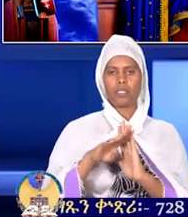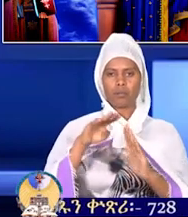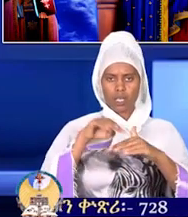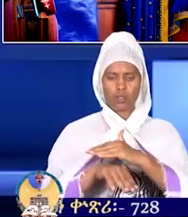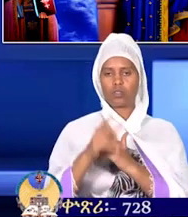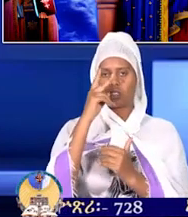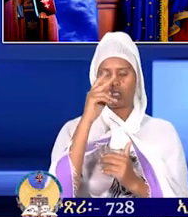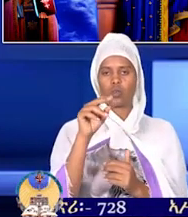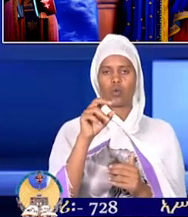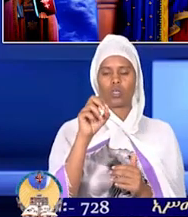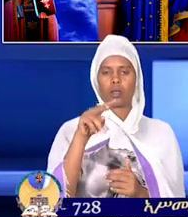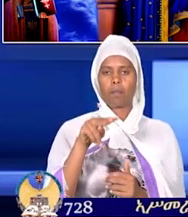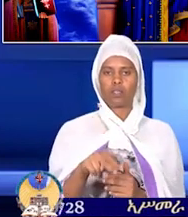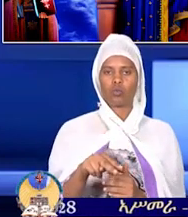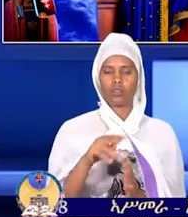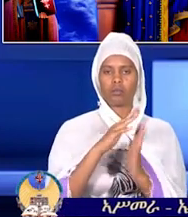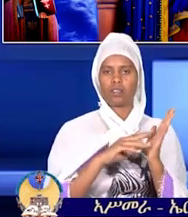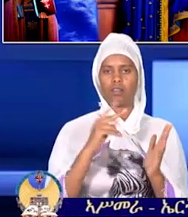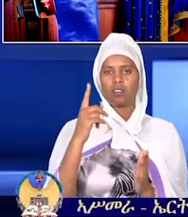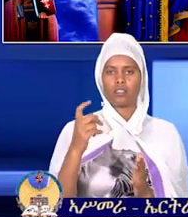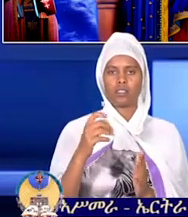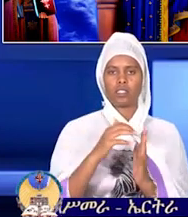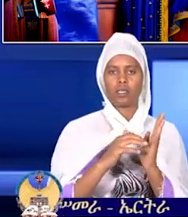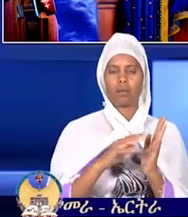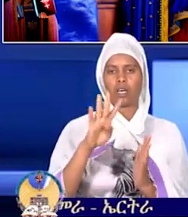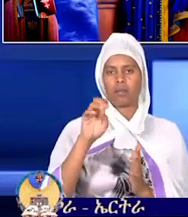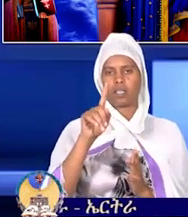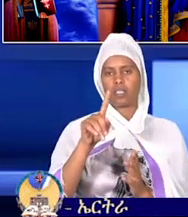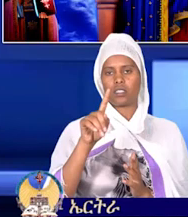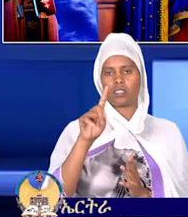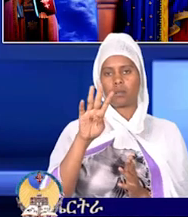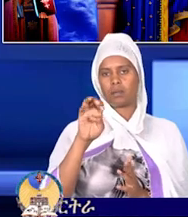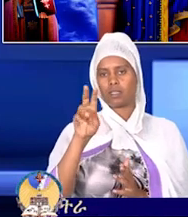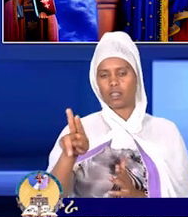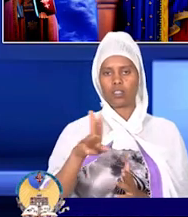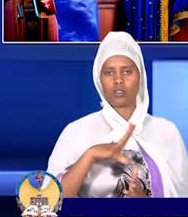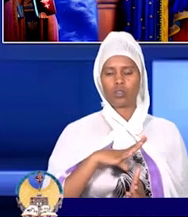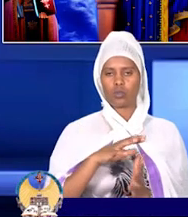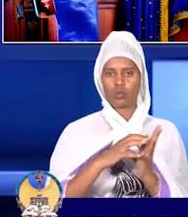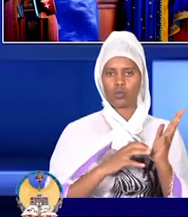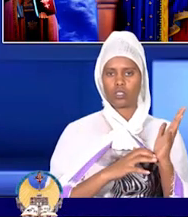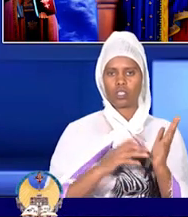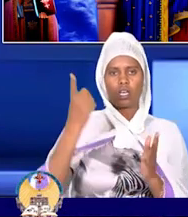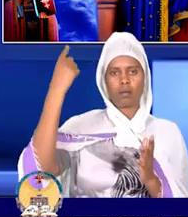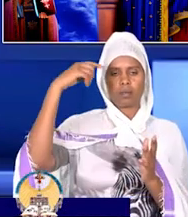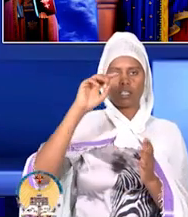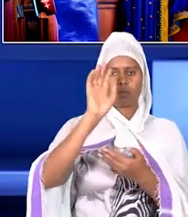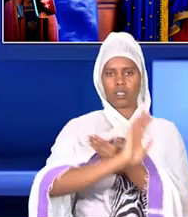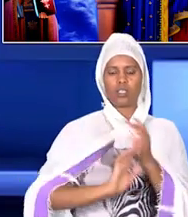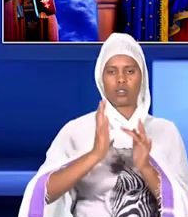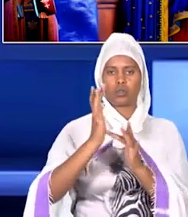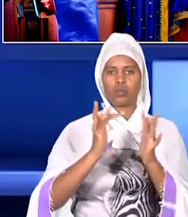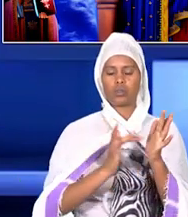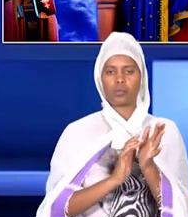አብ መደበ እቲ ዝመሃረሉ ወንጌል ማቴዎስ ምዕራፍ 10 ካብ 41 ስጋ 42